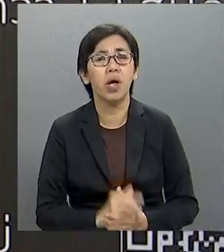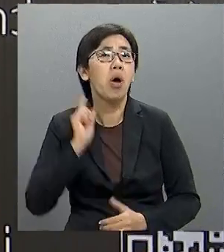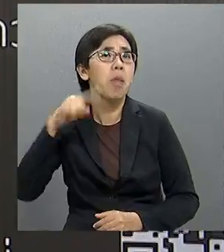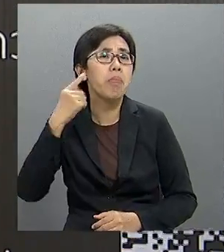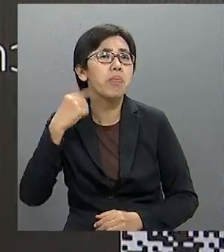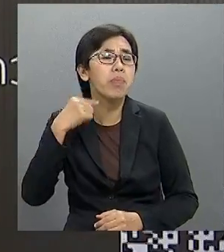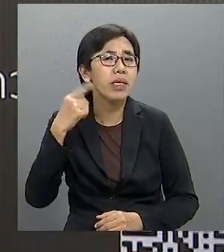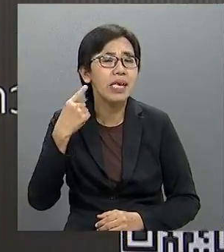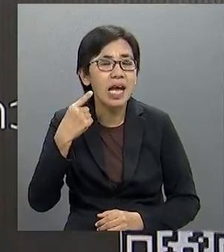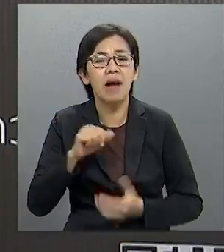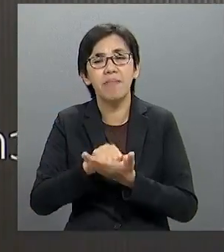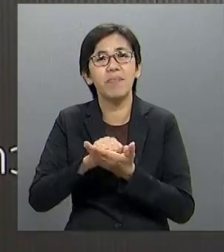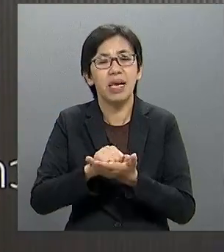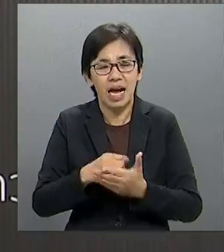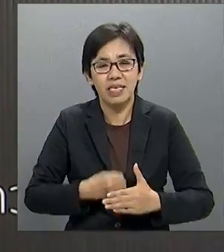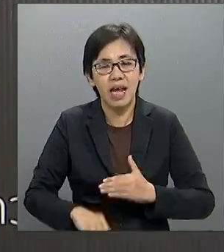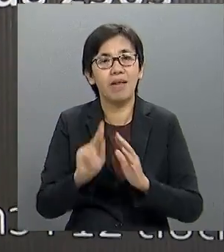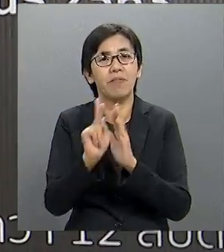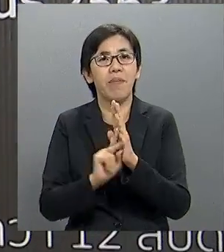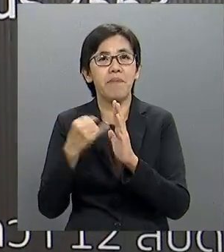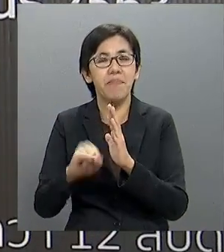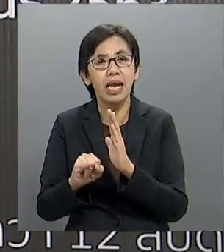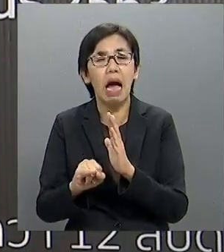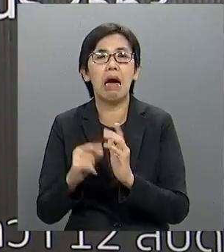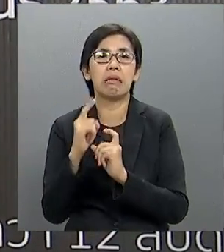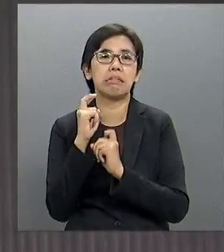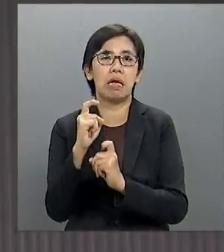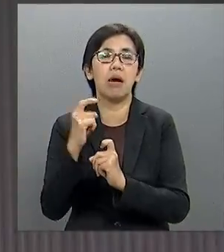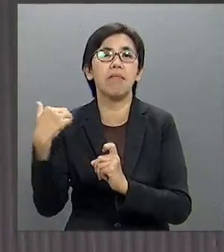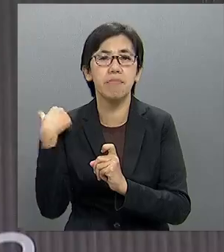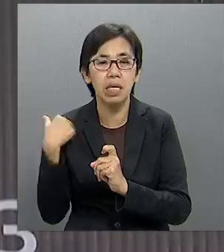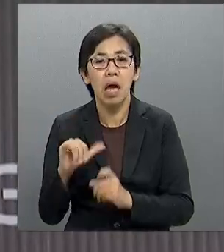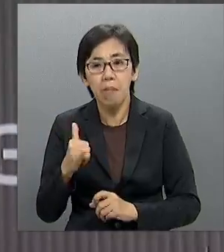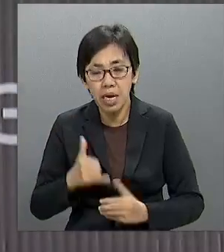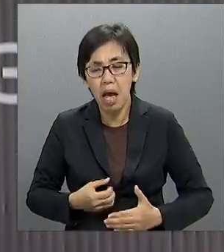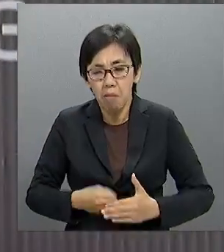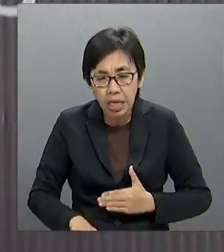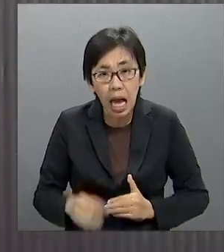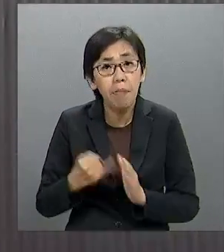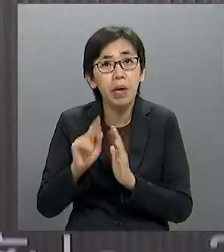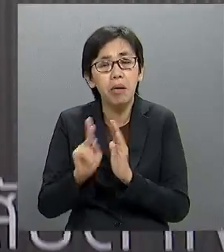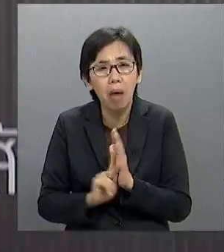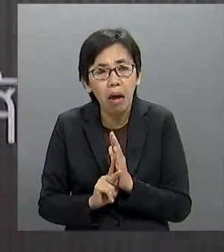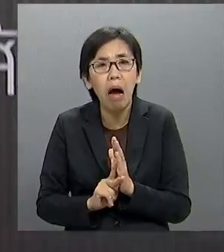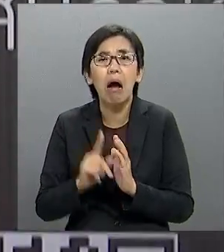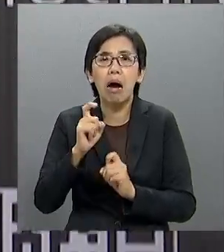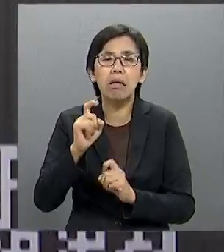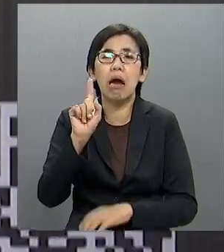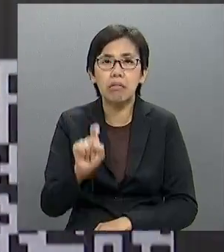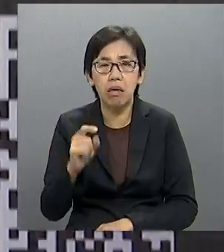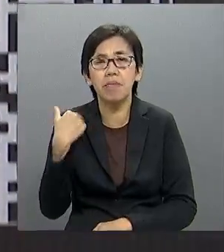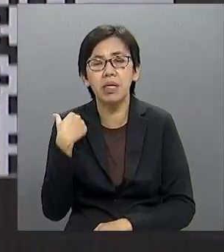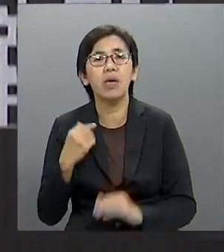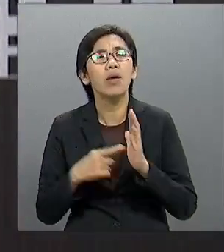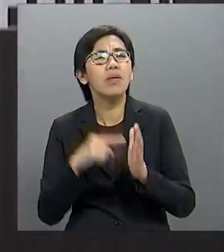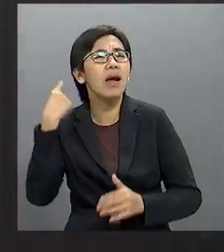บริการทำแท้งที่ไม่ปลอดภัยนะคะแล้วก็มีการเสียชีวิตเกิดขึ้นนะคะยกตัวอย่างเช่นกรณีน้องที่